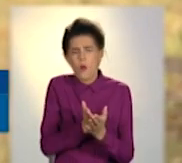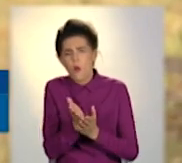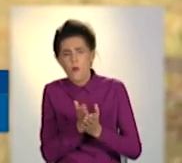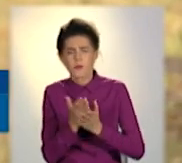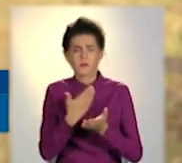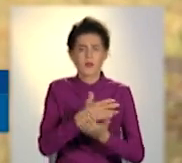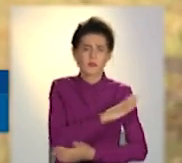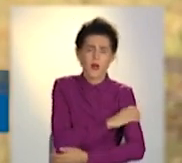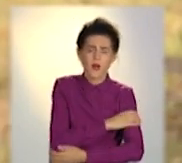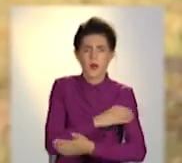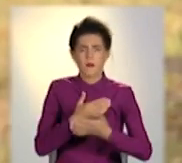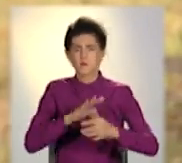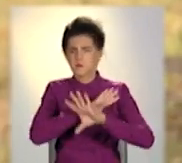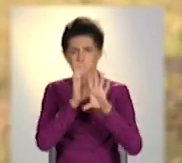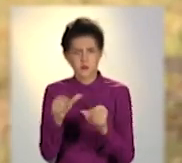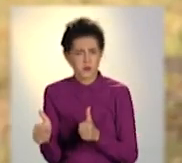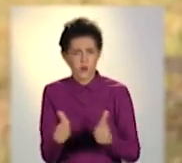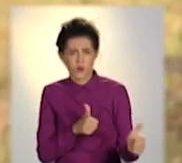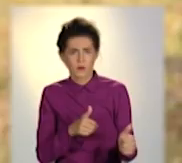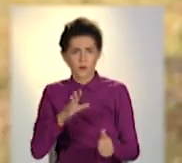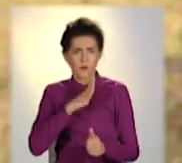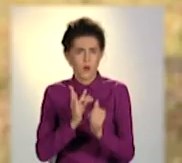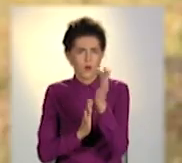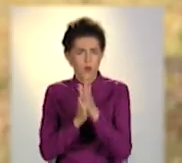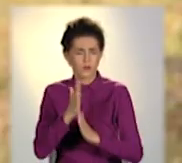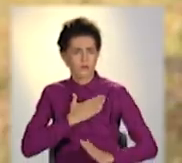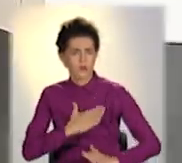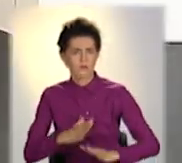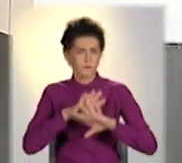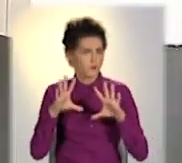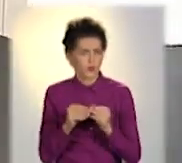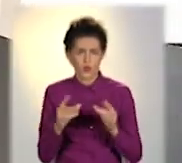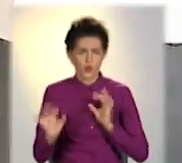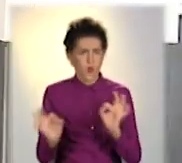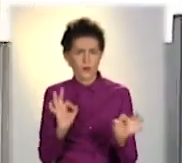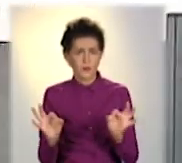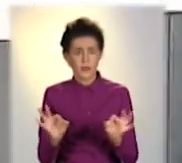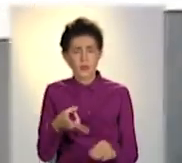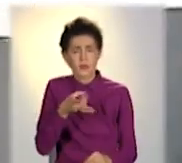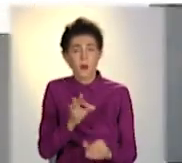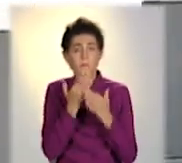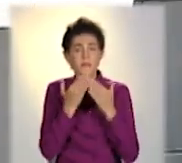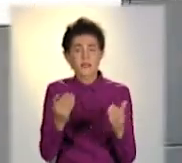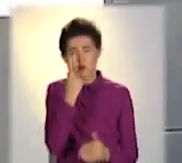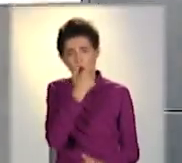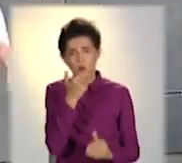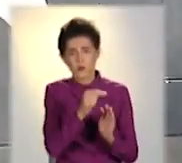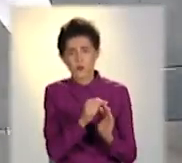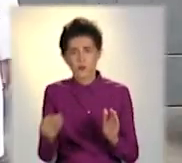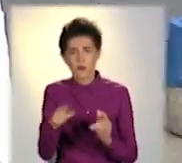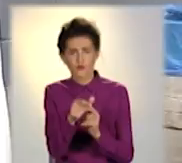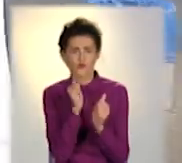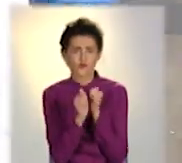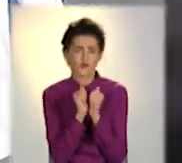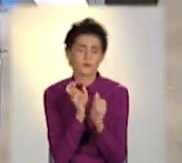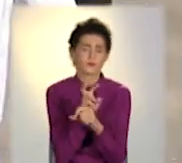ни давления. Все у нас было хорошо. Он был рос активным, нормальным парнем. За останній рік у кабінетах лікарів хлопчик був частіше,